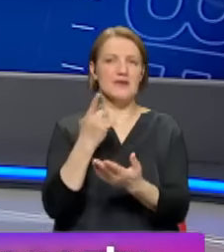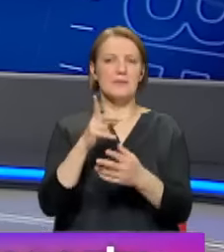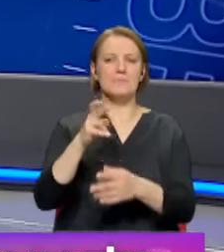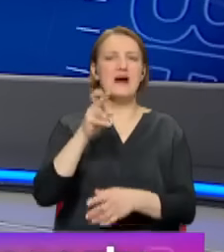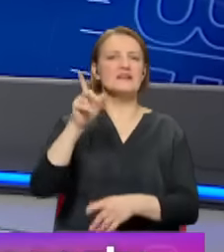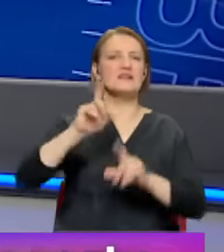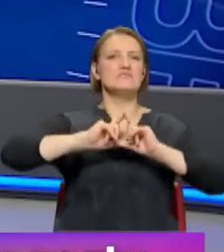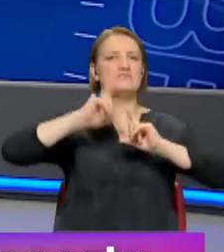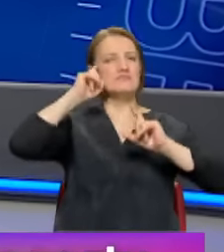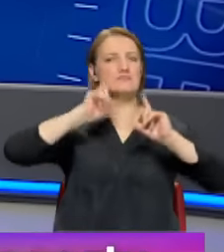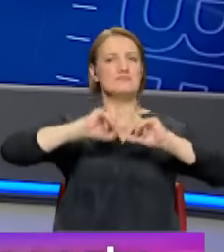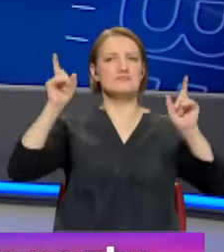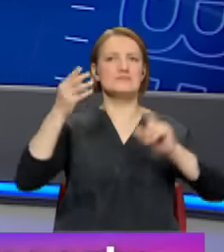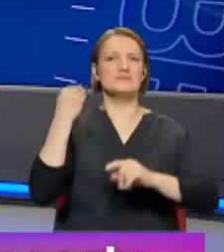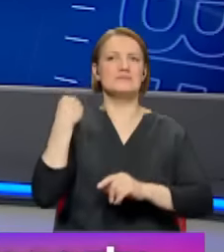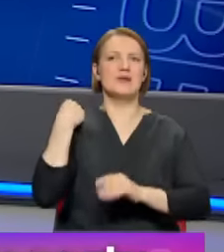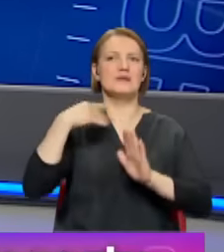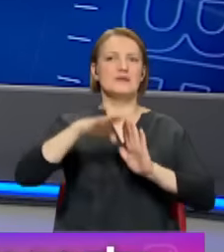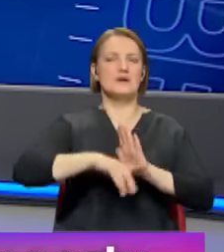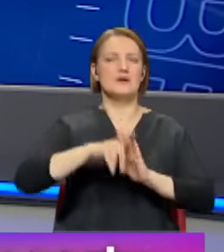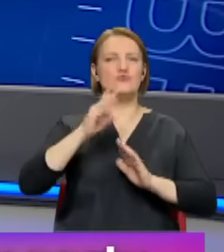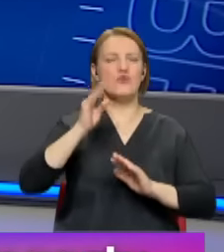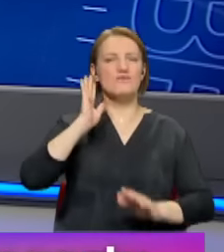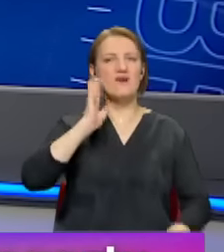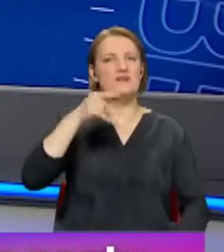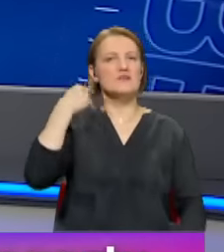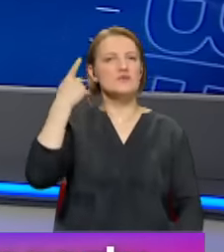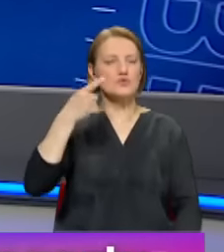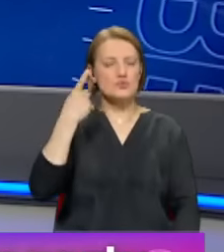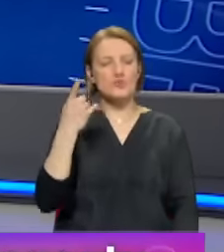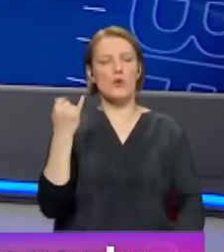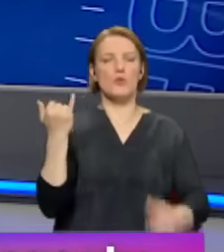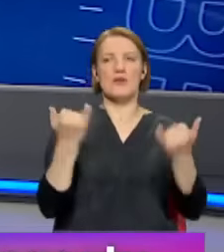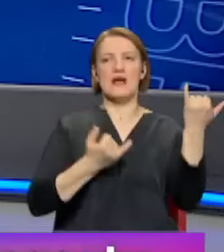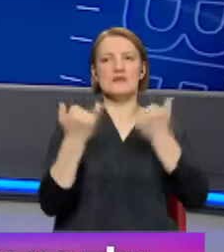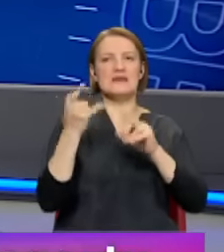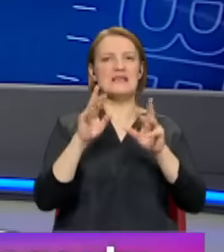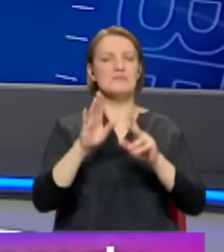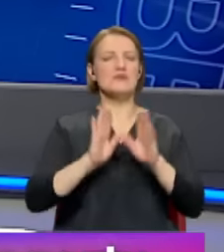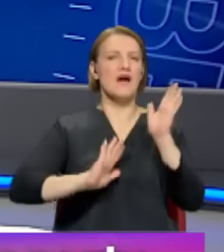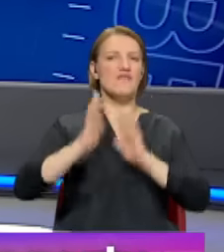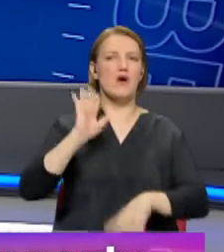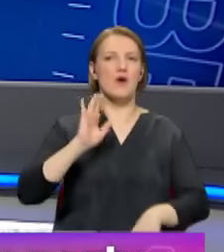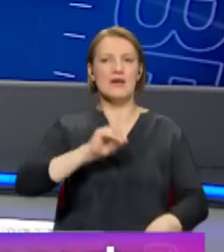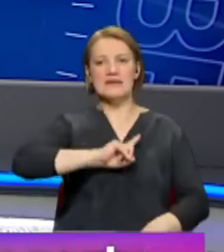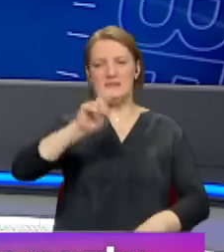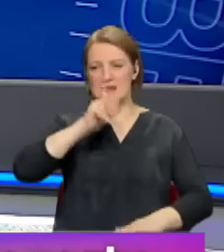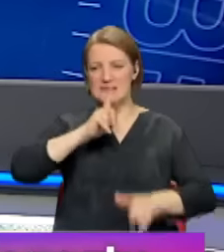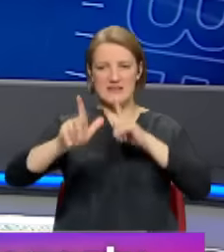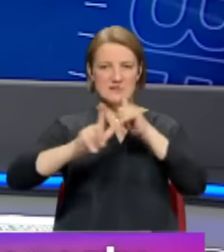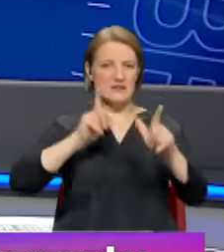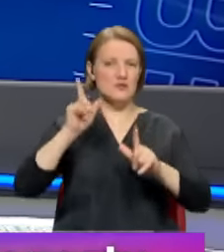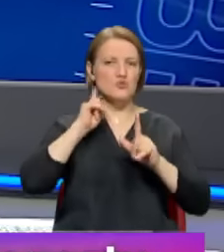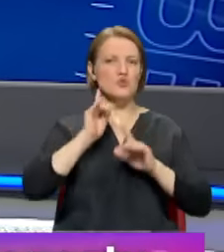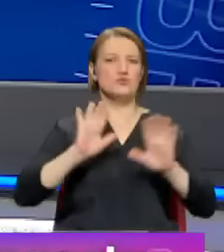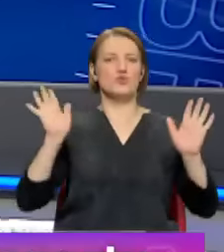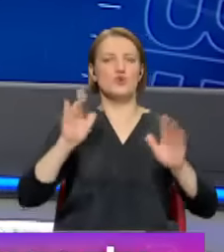partinin sloganıyla yeni müfredat. Üzerinde çok düşünülmüş, çok tartışılmış gibi davranılıyor. İtiraz sesleri de maalesef